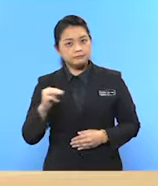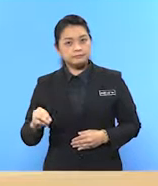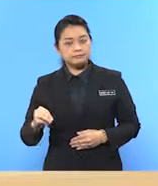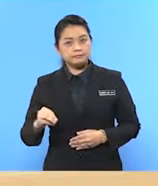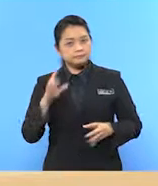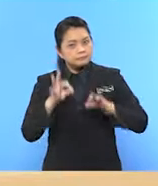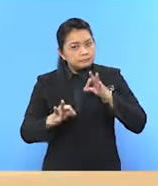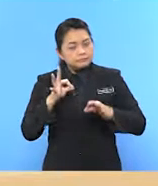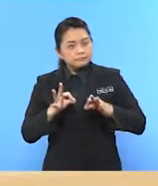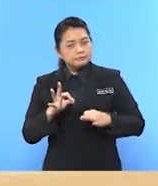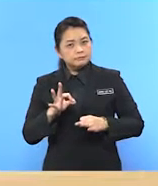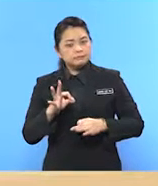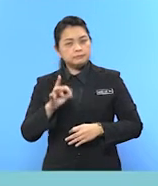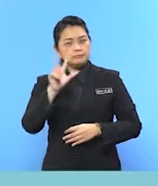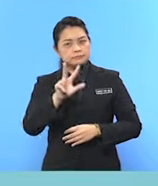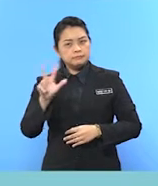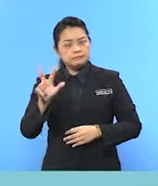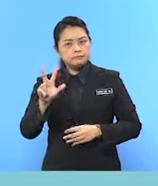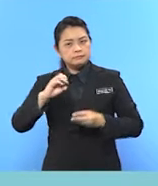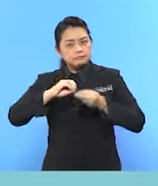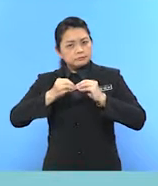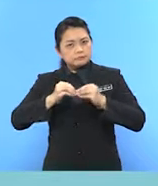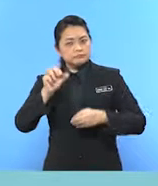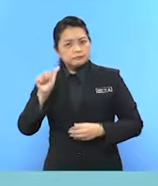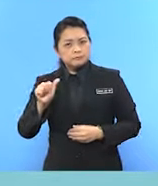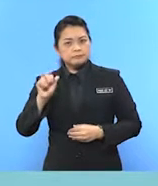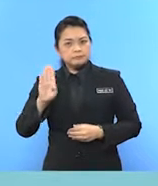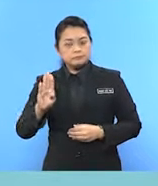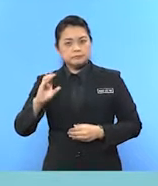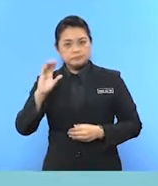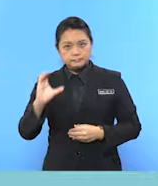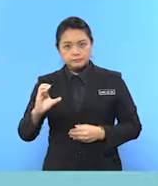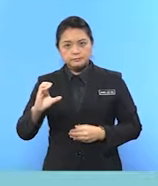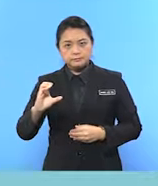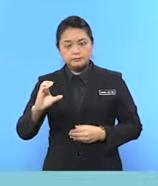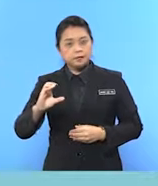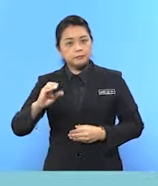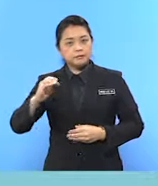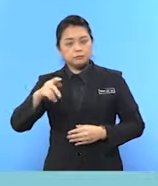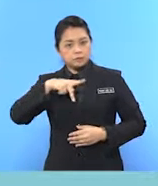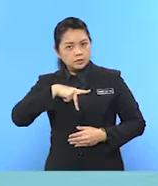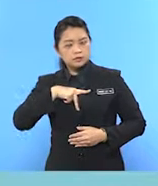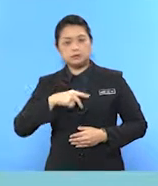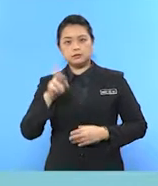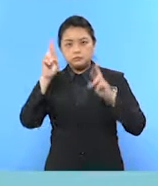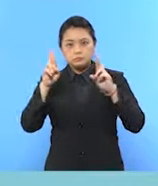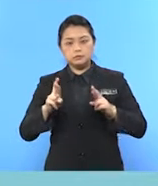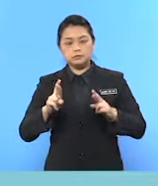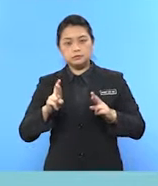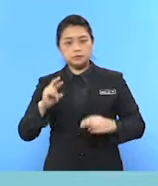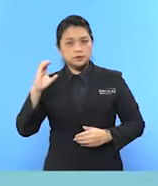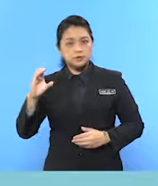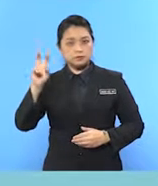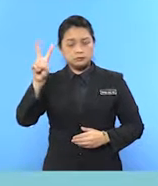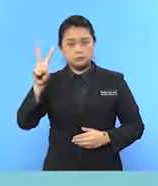Murid-murid, jika tiga nombor A, B dan C memuaskan rumus C kuasa